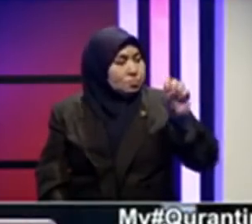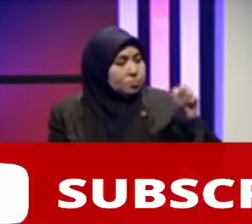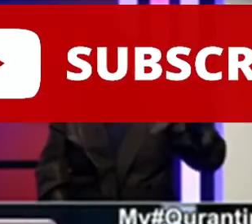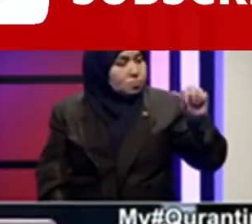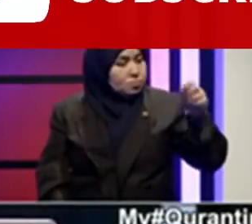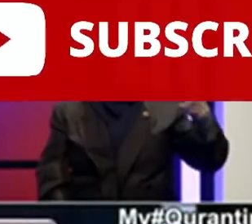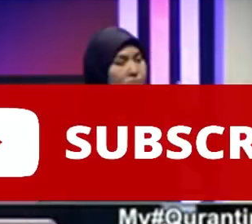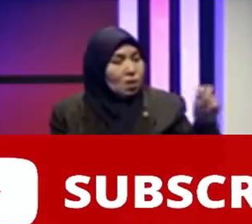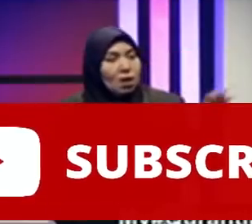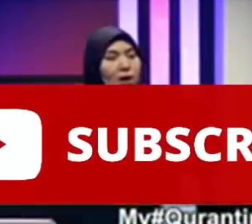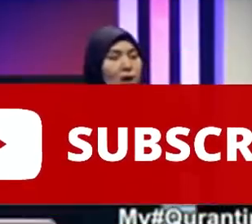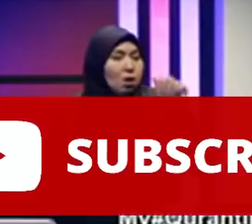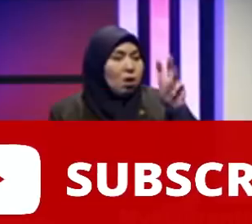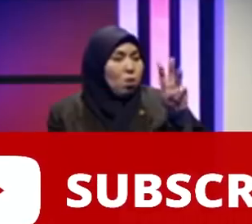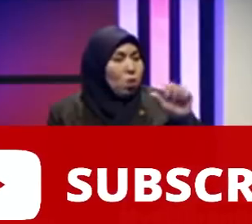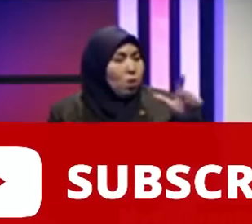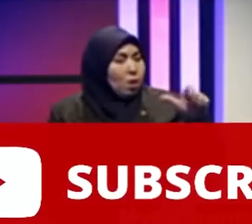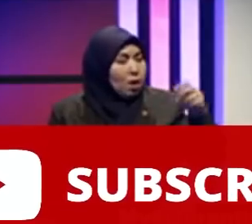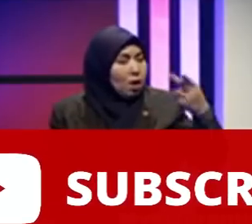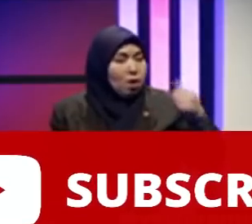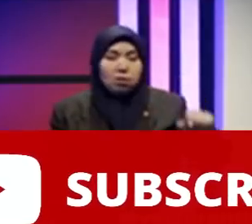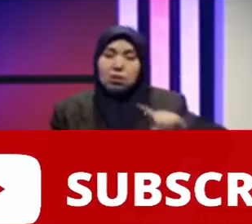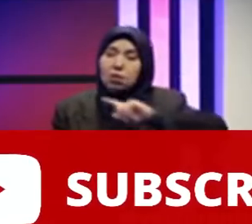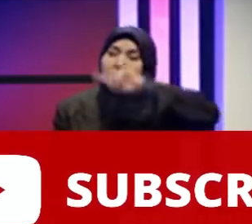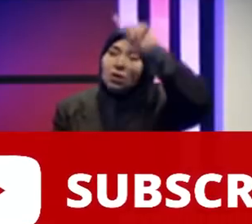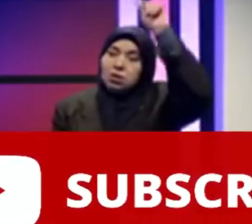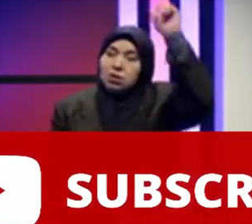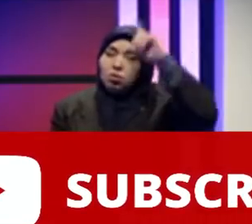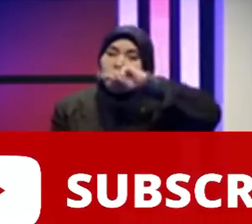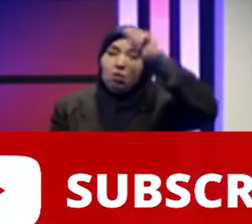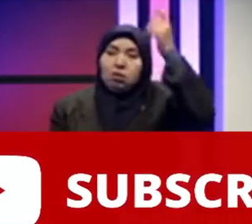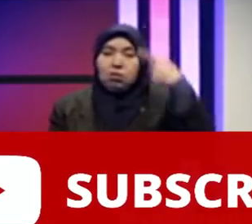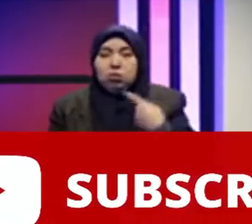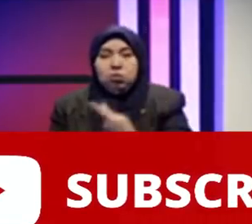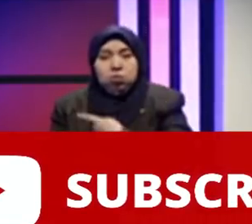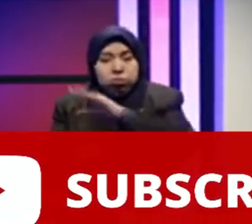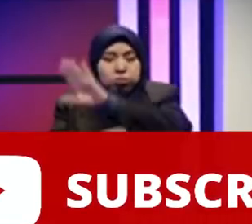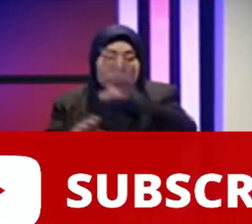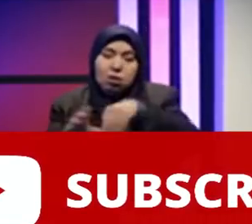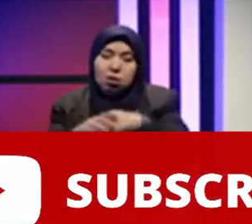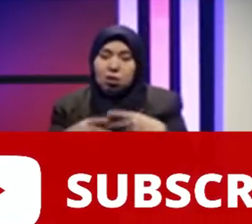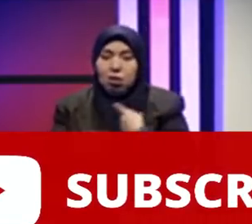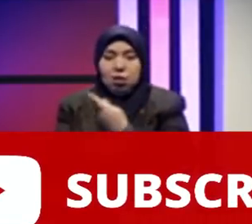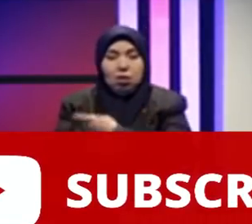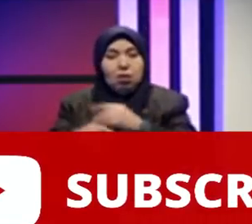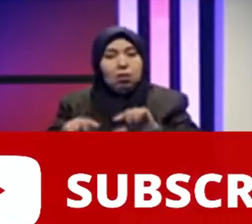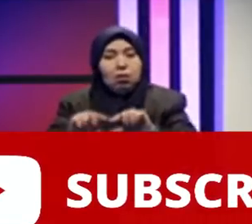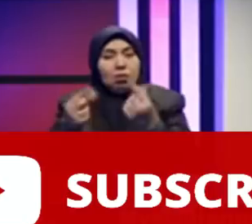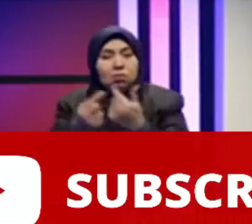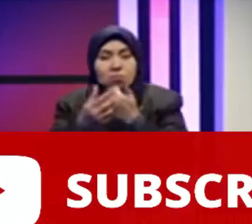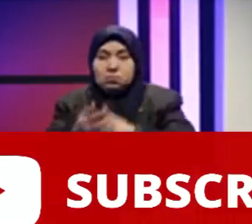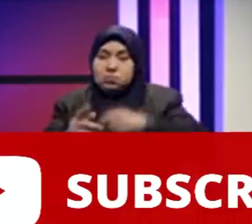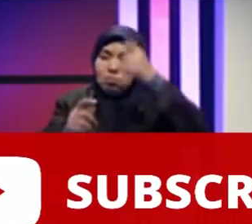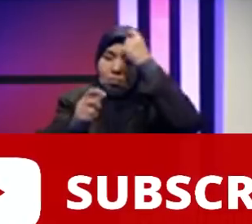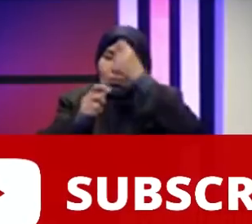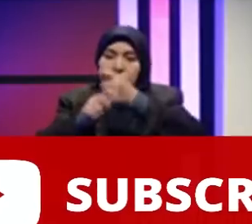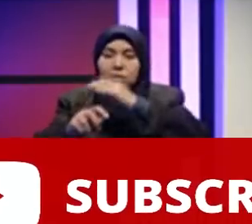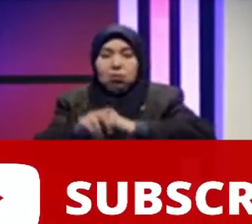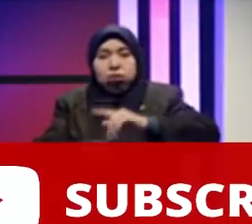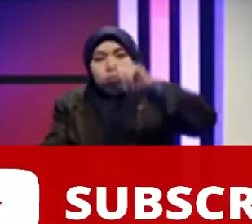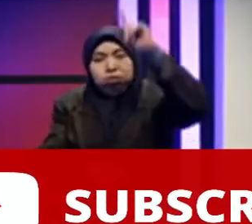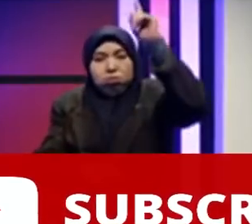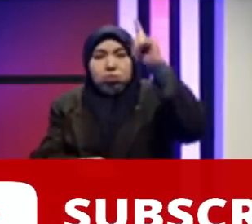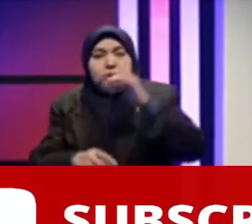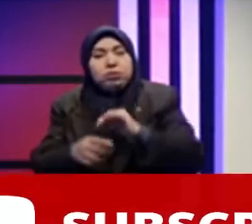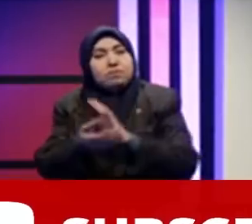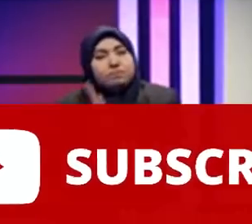anta waliyuha wa maulaha. Ya Allah, ya Tuhan kami, golongkanlah kami di kalangan orang-orang yang bertakwa, ya Allah. Jadikanlah